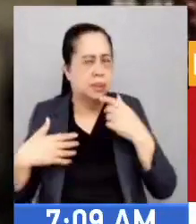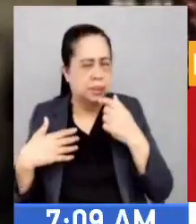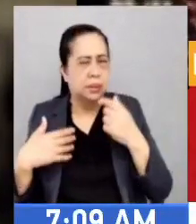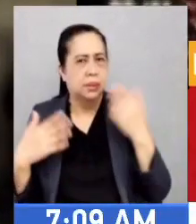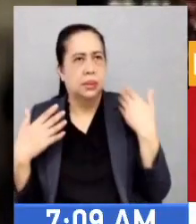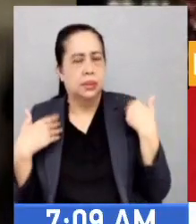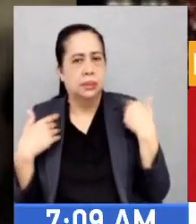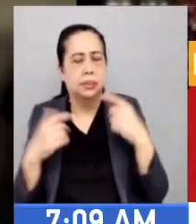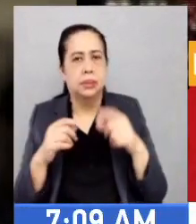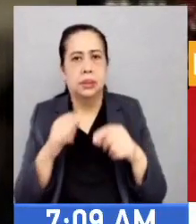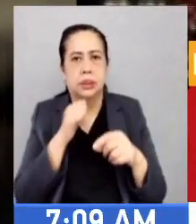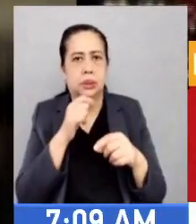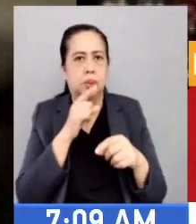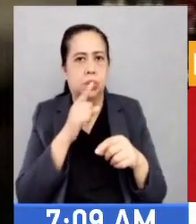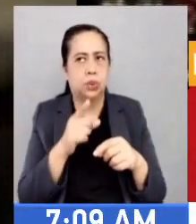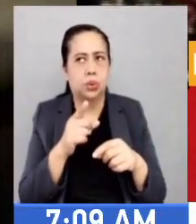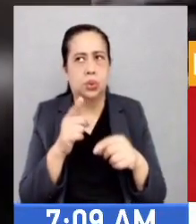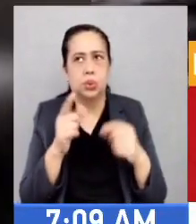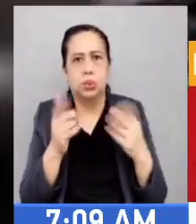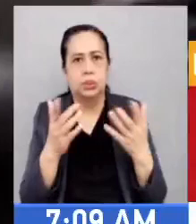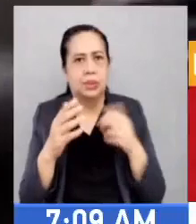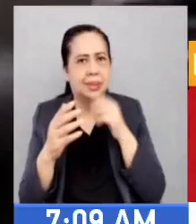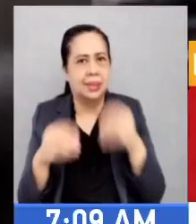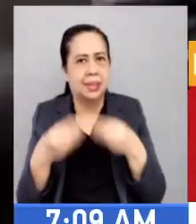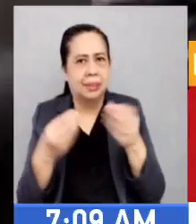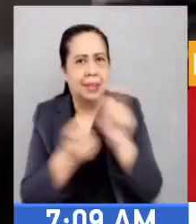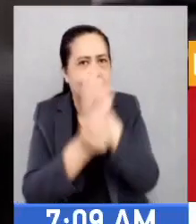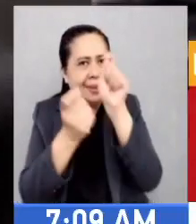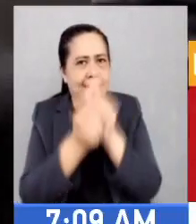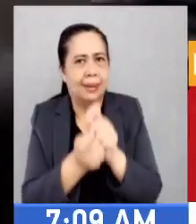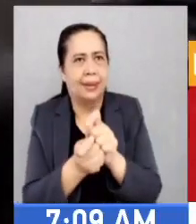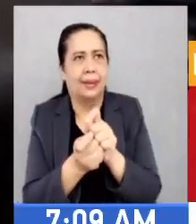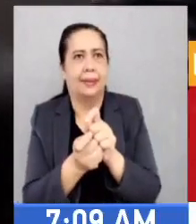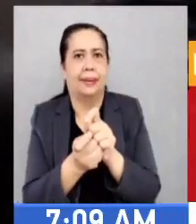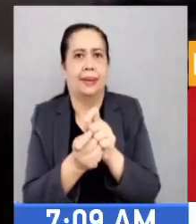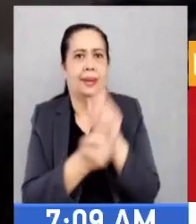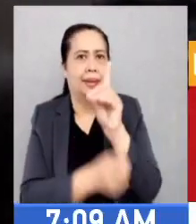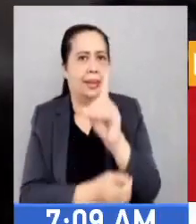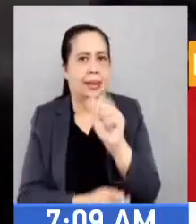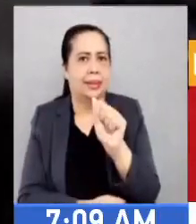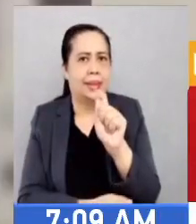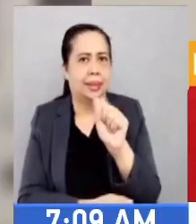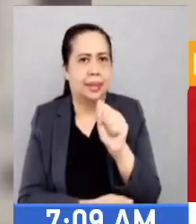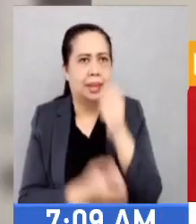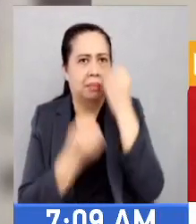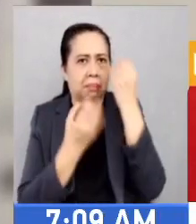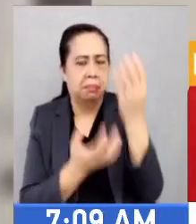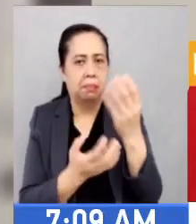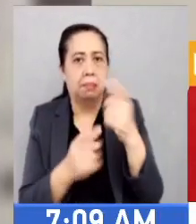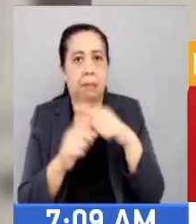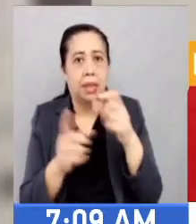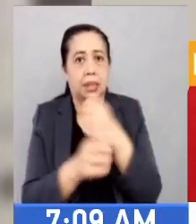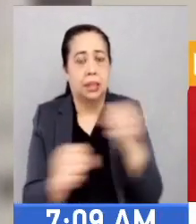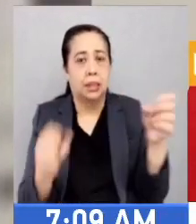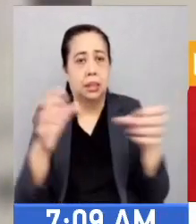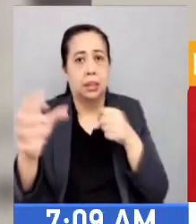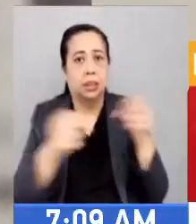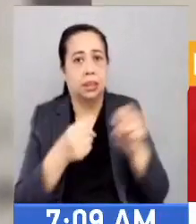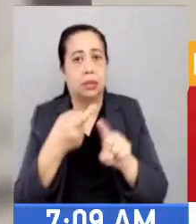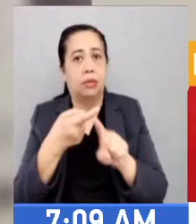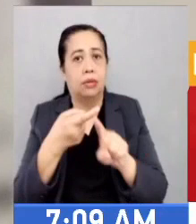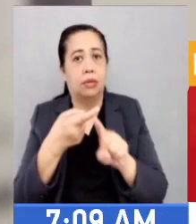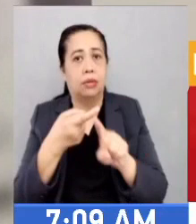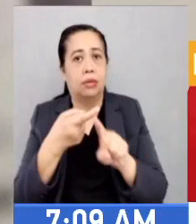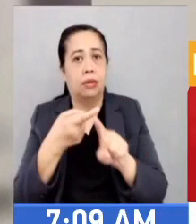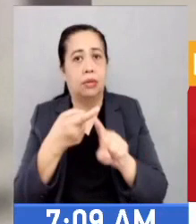po tayo makakapigay ng exact na data or information kasi yung mga rescue po is nanggaling pa po sa ibang ano